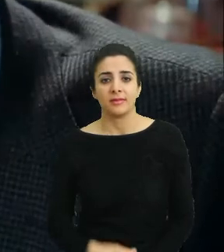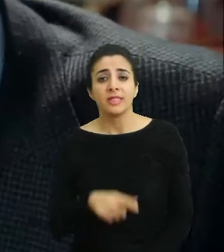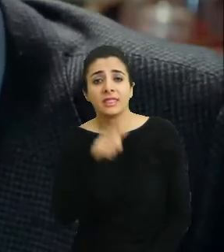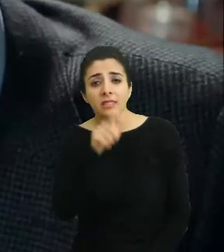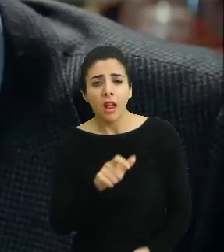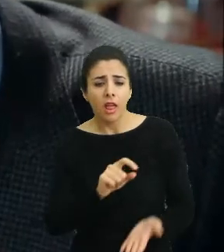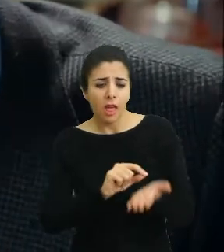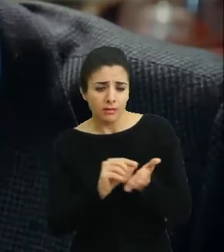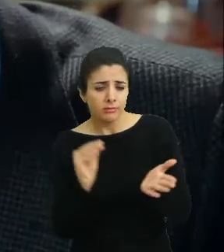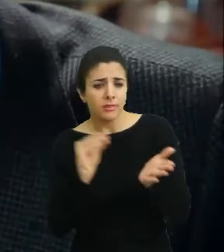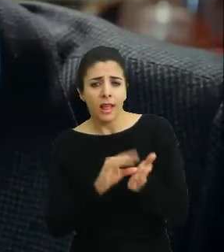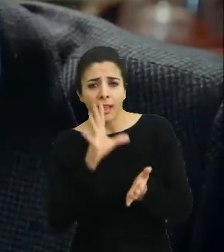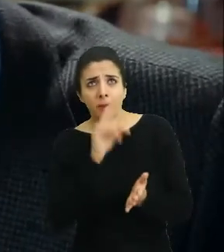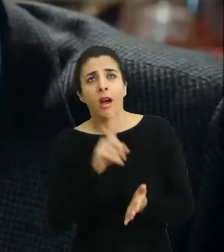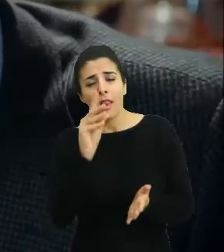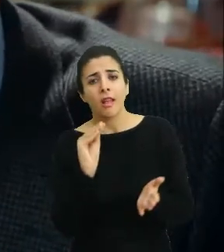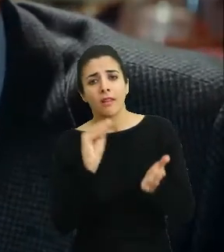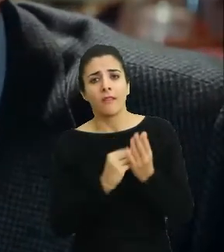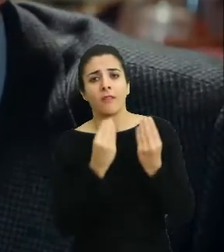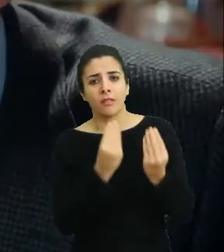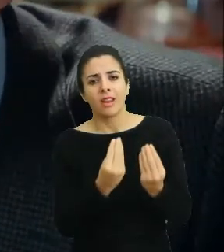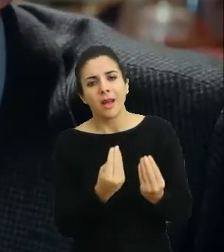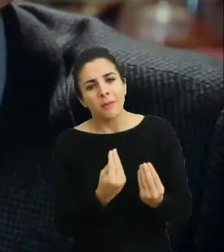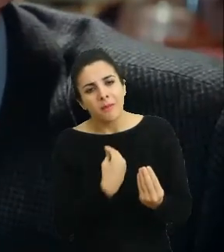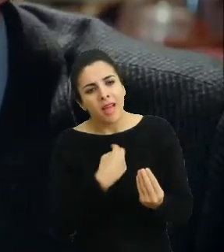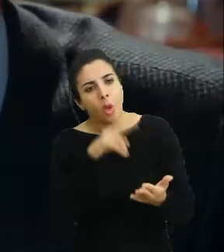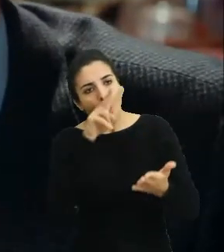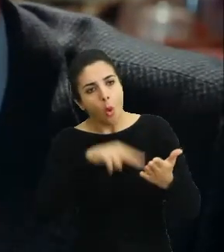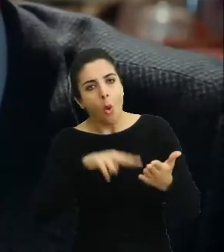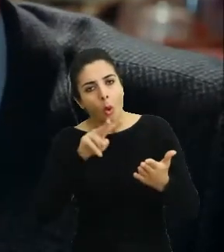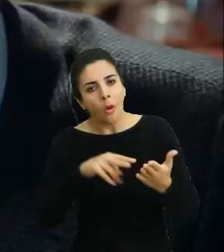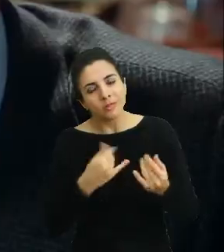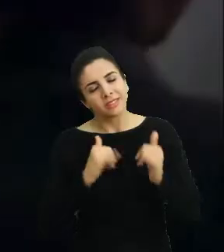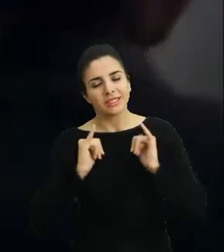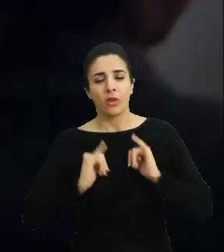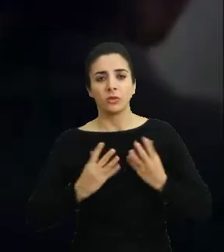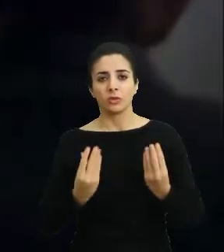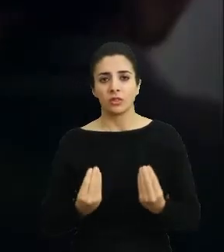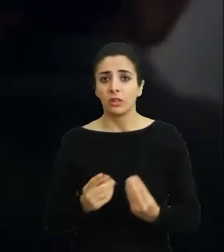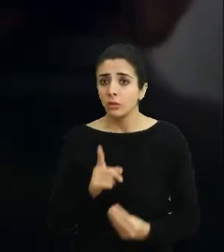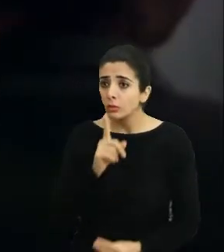Seni yazan yazmış. Biz layığıyla okuyabilirsek ne hale?